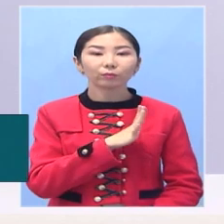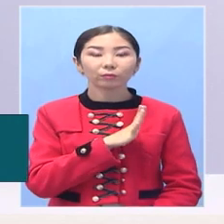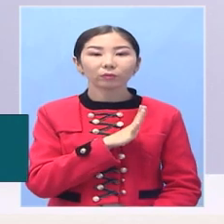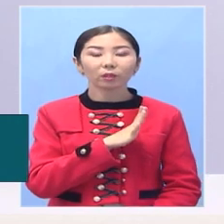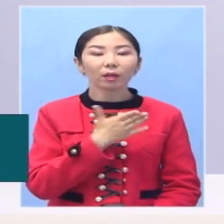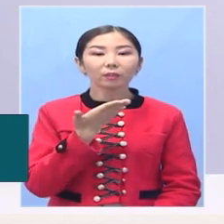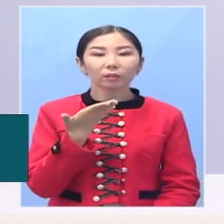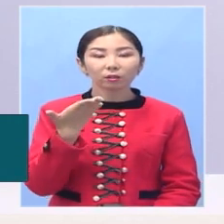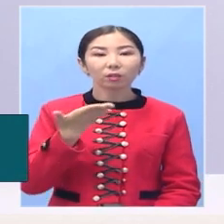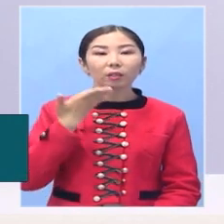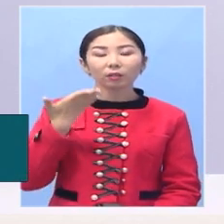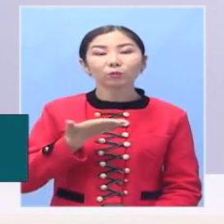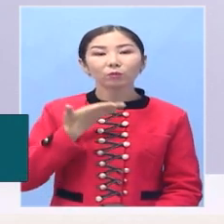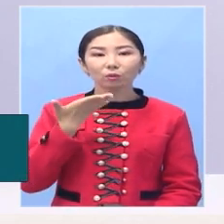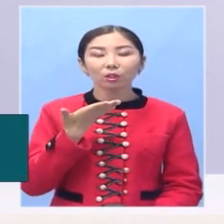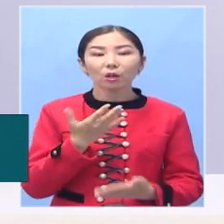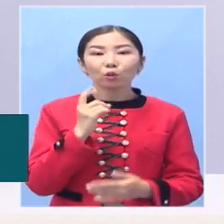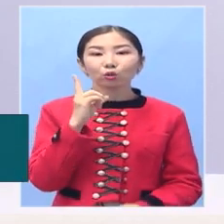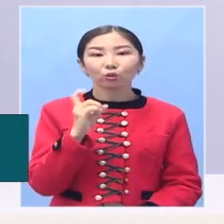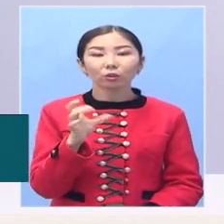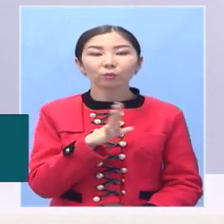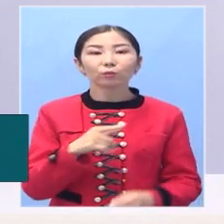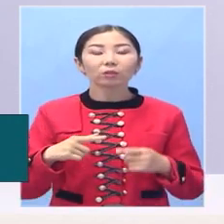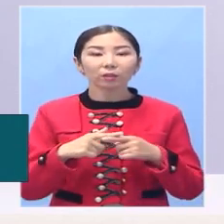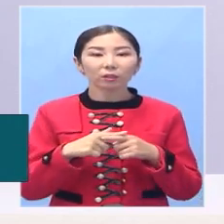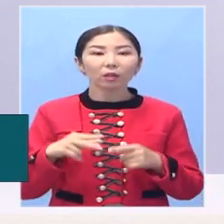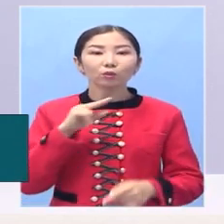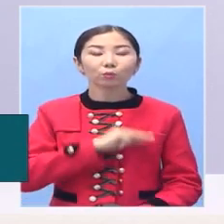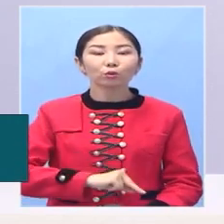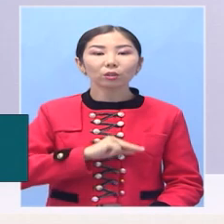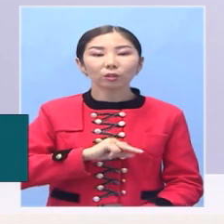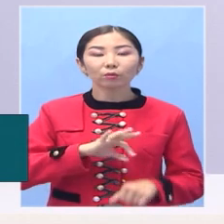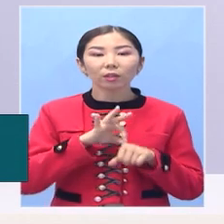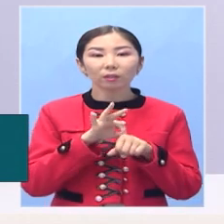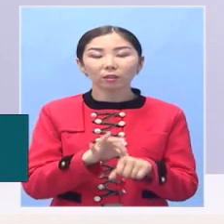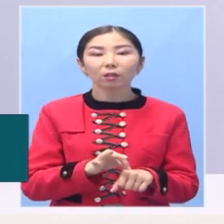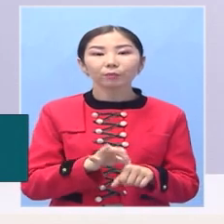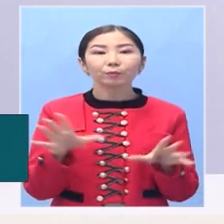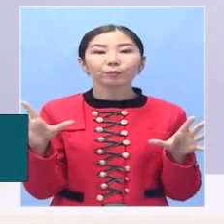айта кететін болсақ, 100-ге тарта техника жұмыс жасап жатыр.